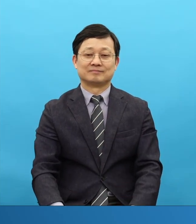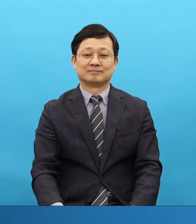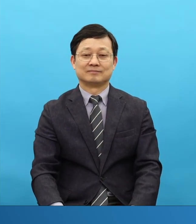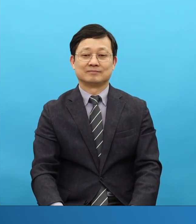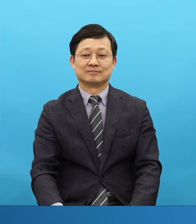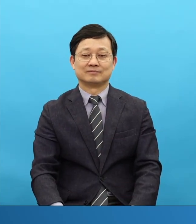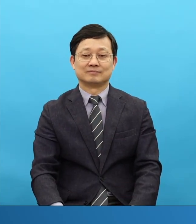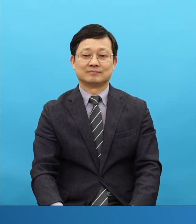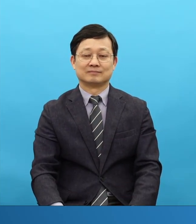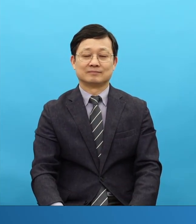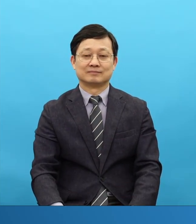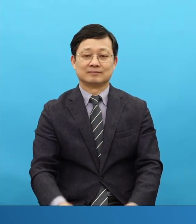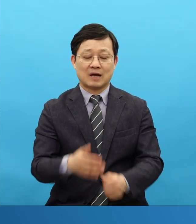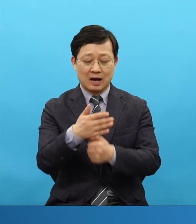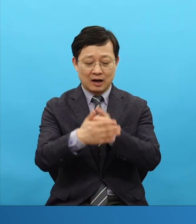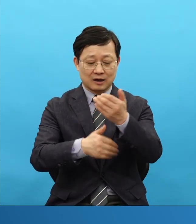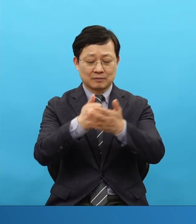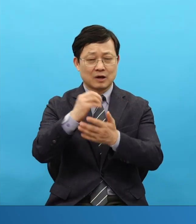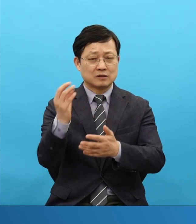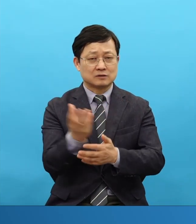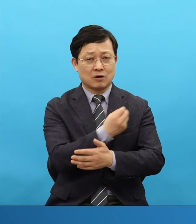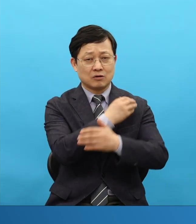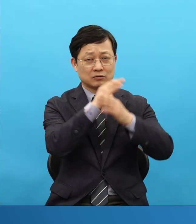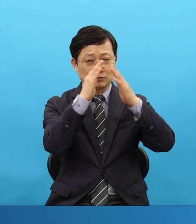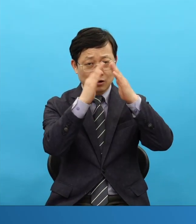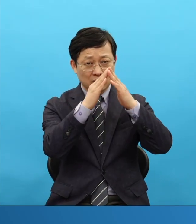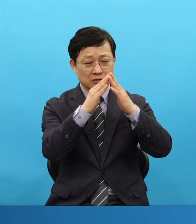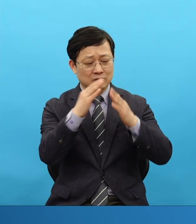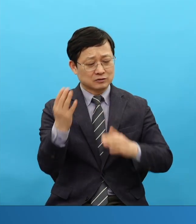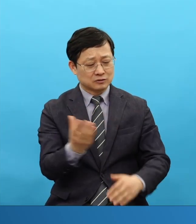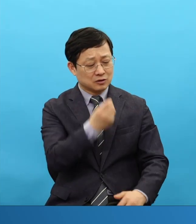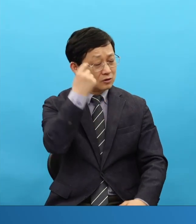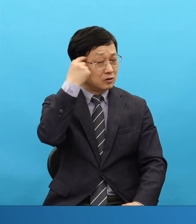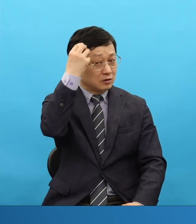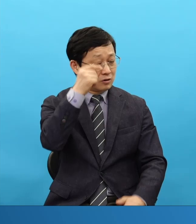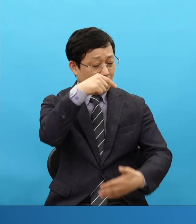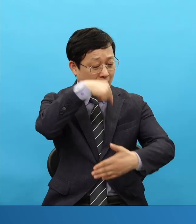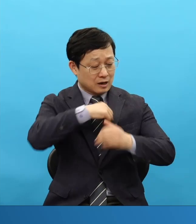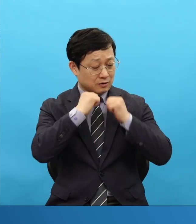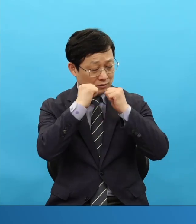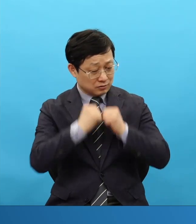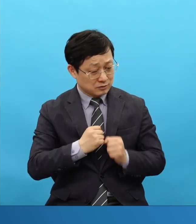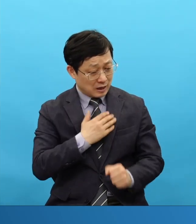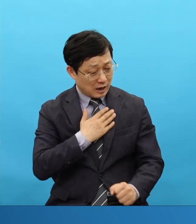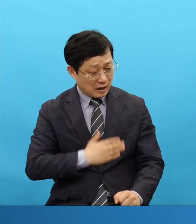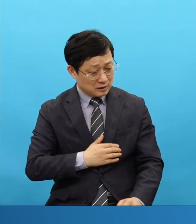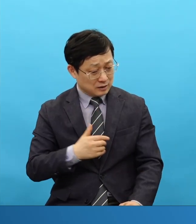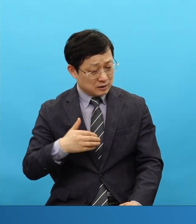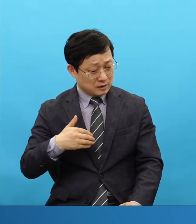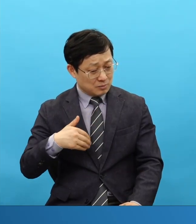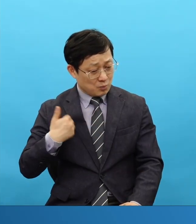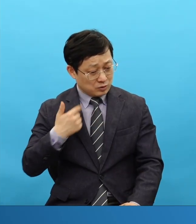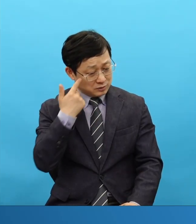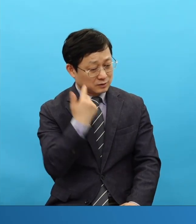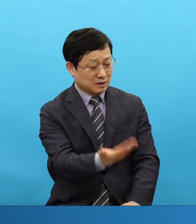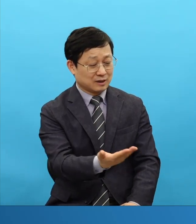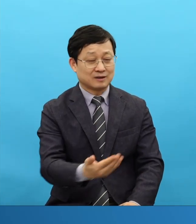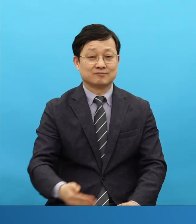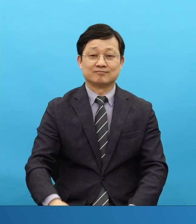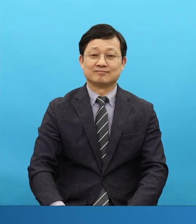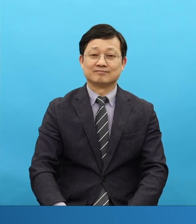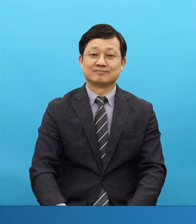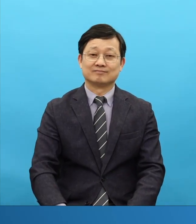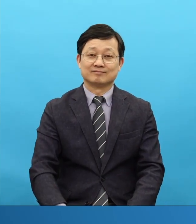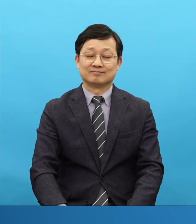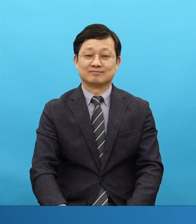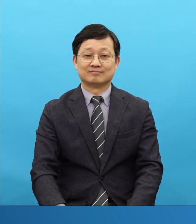you're the temple of God? 하나님의 성전이고 하나님의 성령이 너희 안에 거하는 줄 알지 못하느냐. Don't you know that you're the temple and the Spirit of God